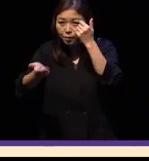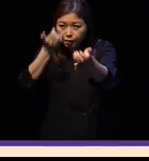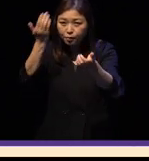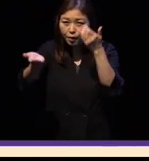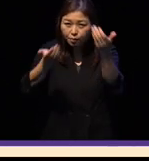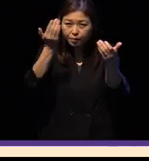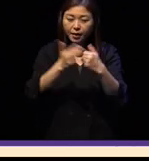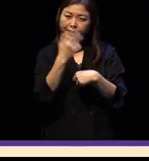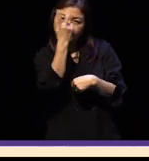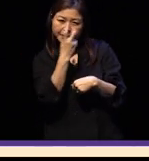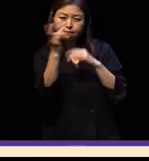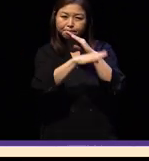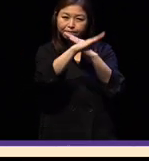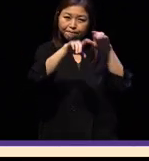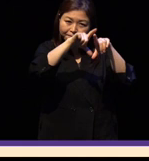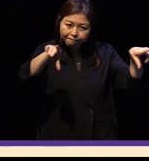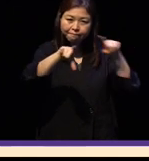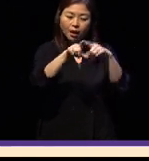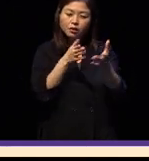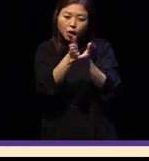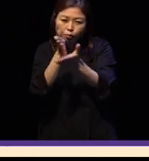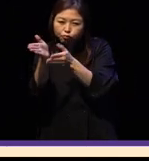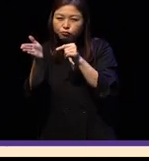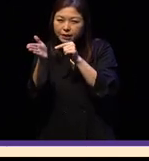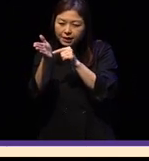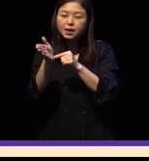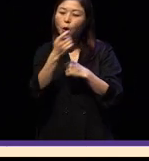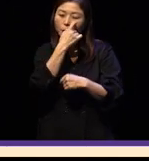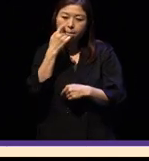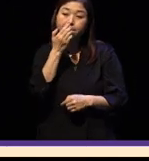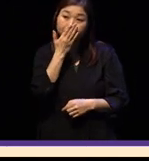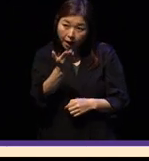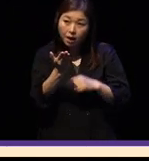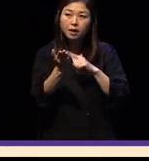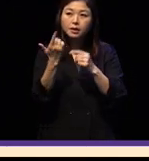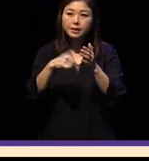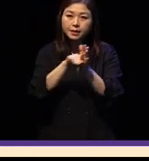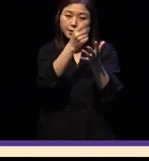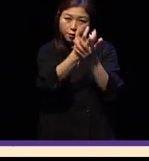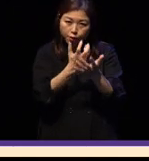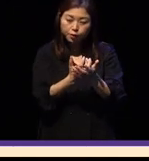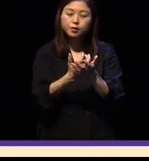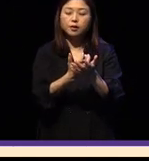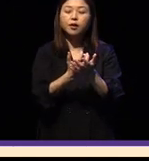심의의 공정성, 전문성을 담보하기 위한 과정 안에서 필요했던 내용들을 저희가